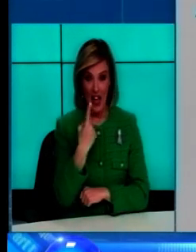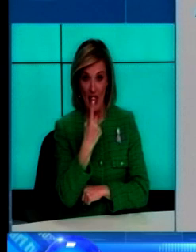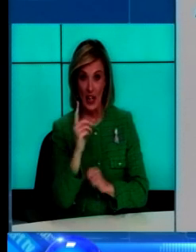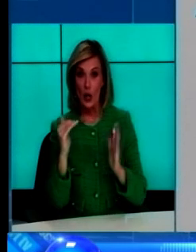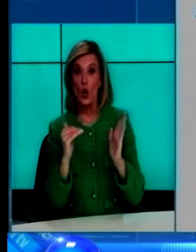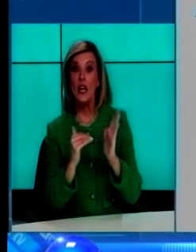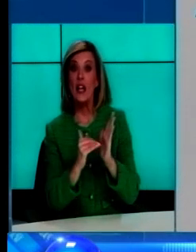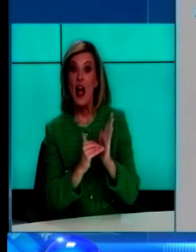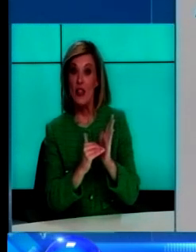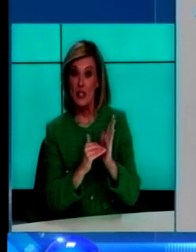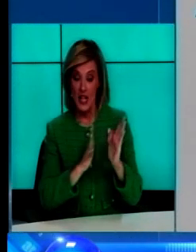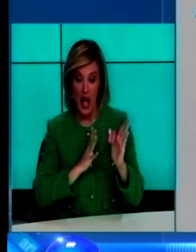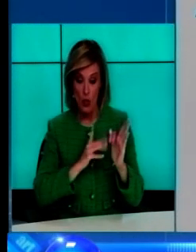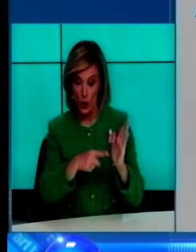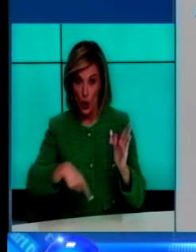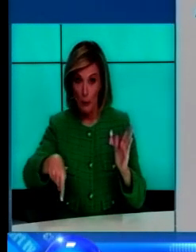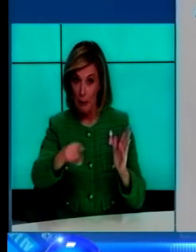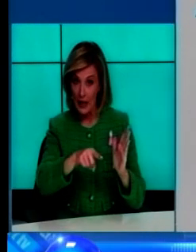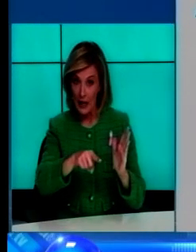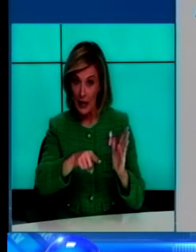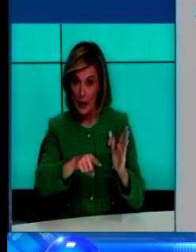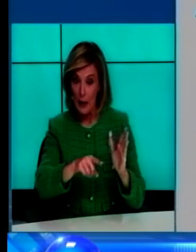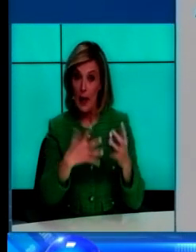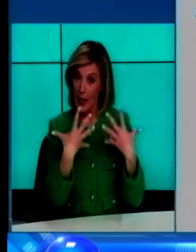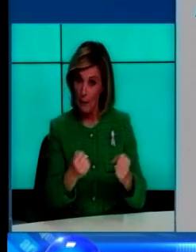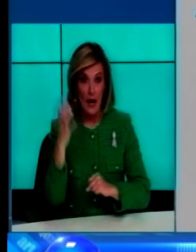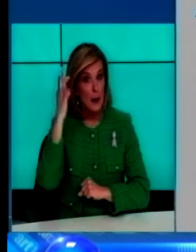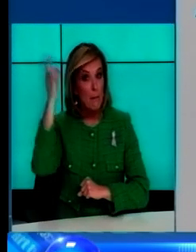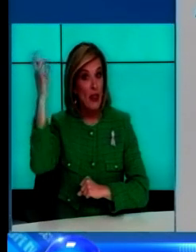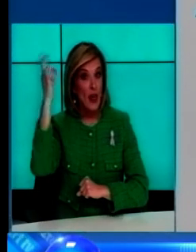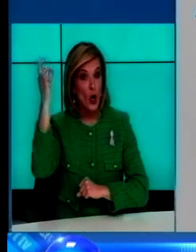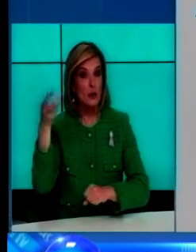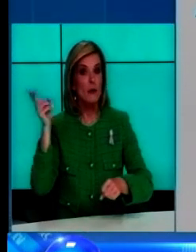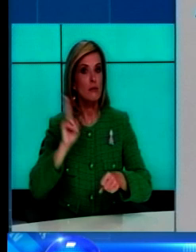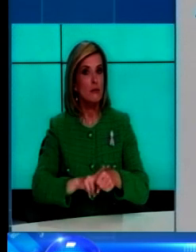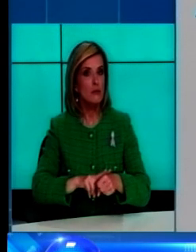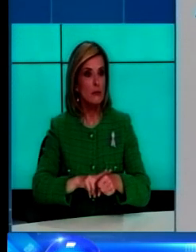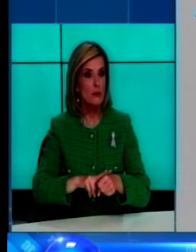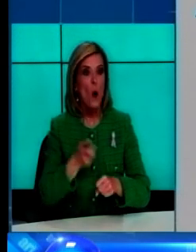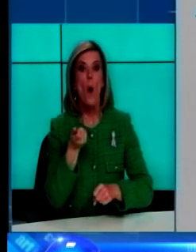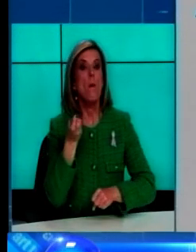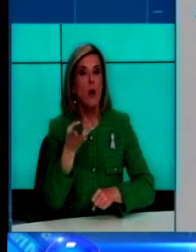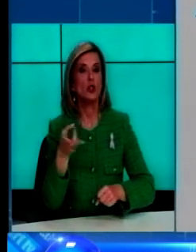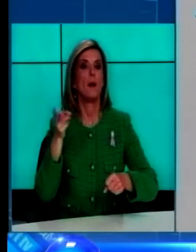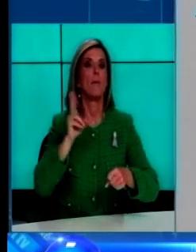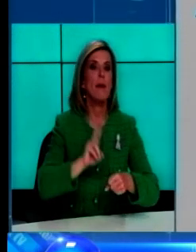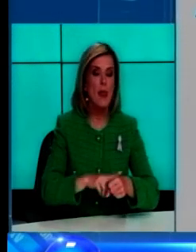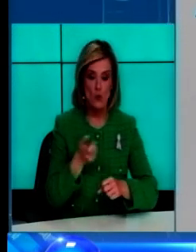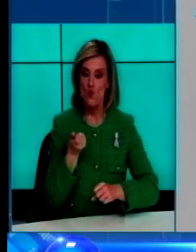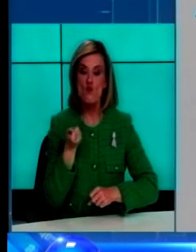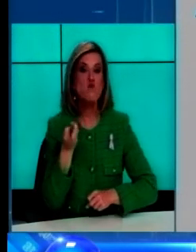πιθανότητας κανείς να πεθάνει όταν είναι ανεμβολίαστος με το κόκκινο, ατελώς εμβολιασμένος με το πράσινο και